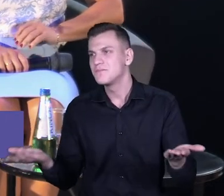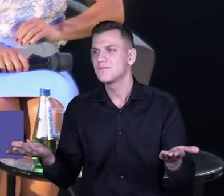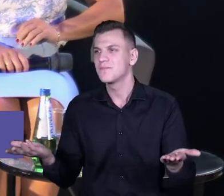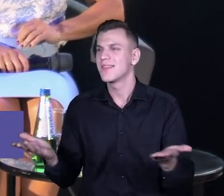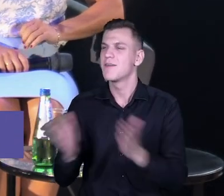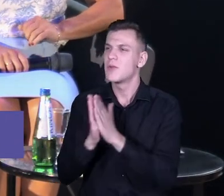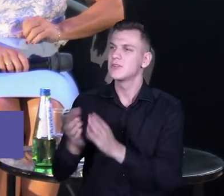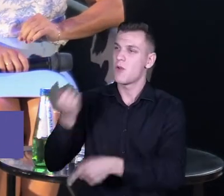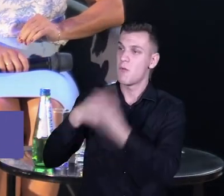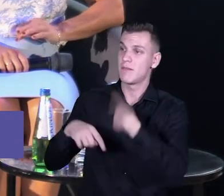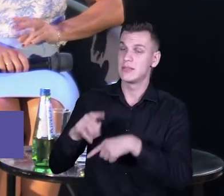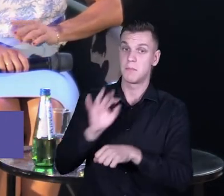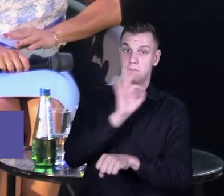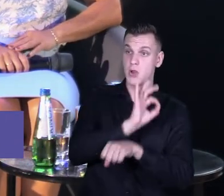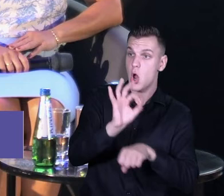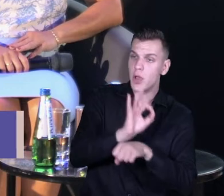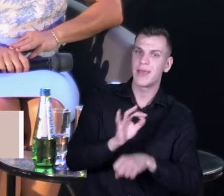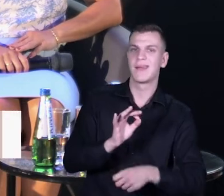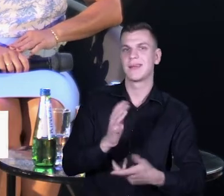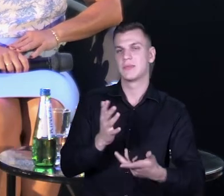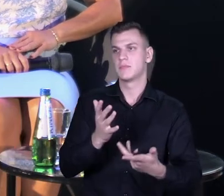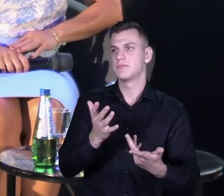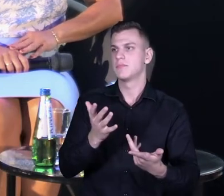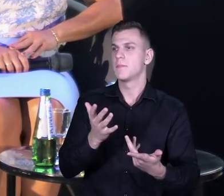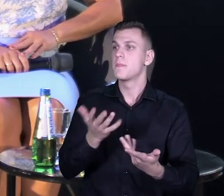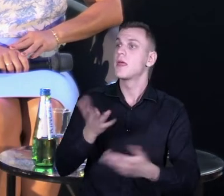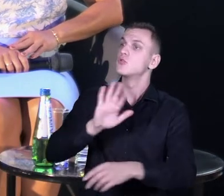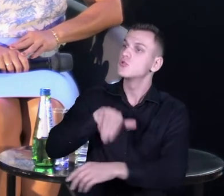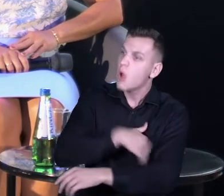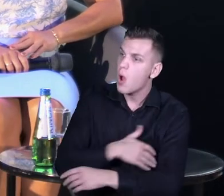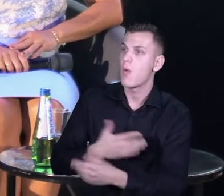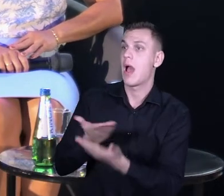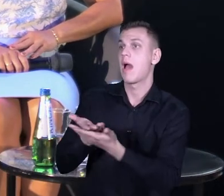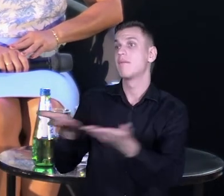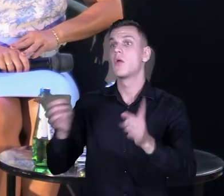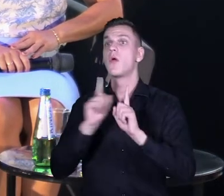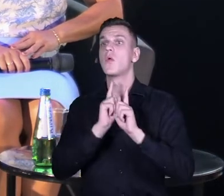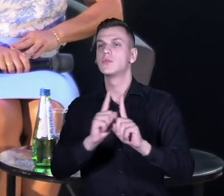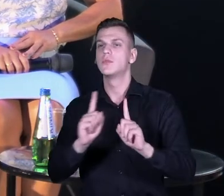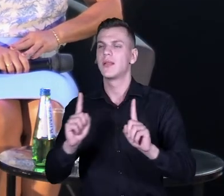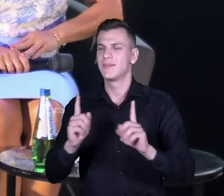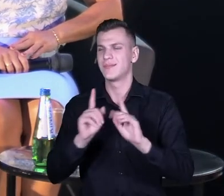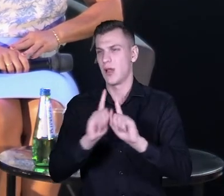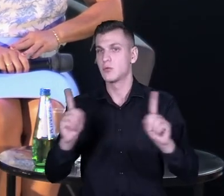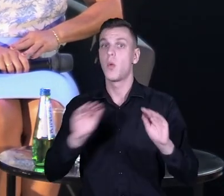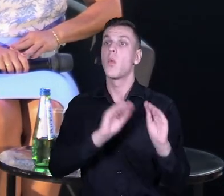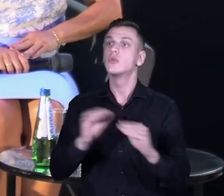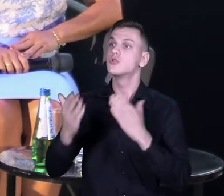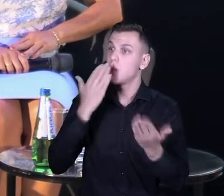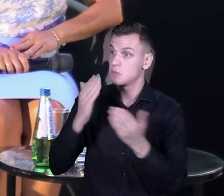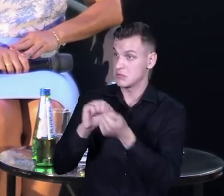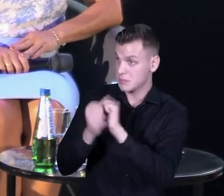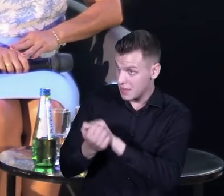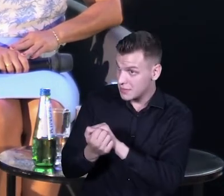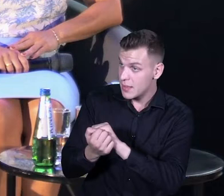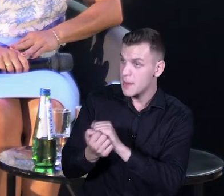jak projekt zmienił czy waszą szkołę, czy waszą praktykę dydaktyczną, ale ponieważ tutaj też czasu nie mamy dużo,